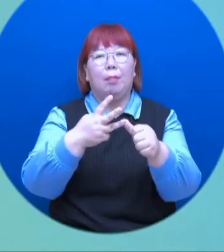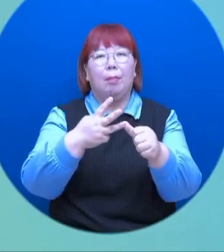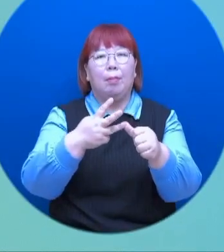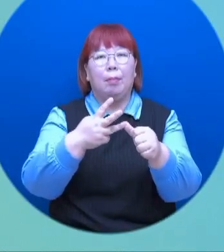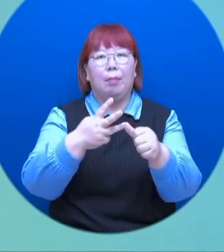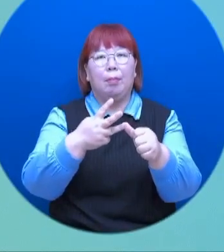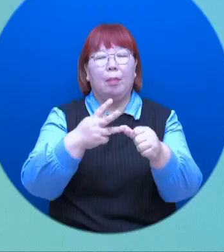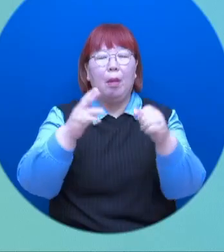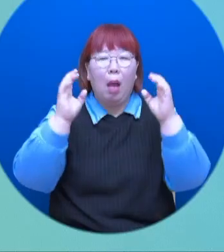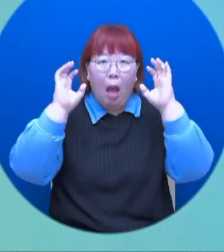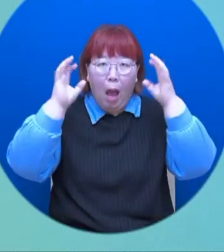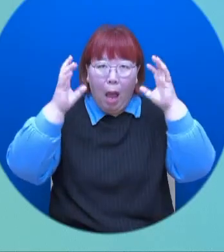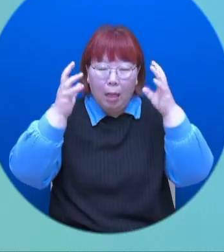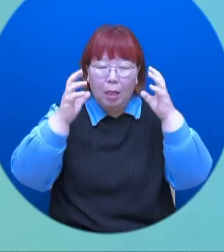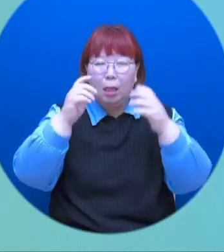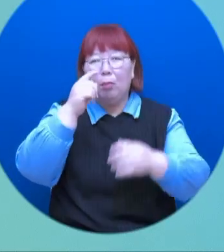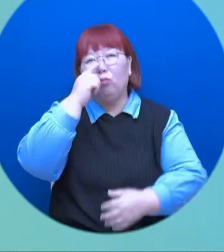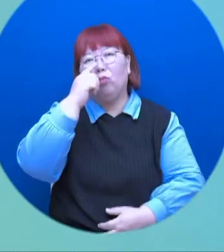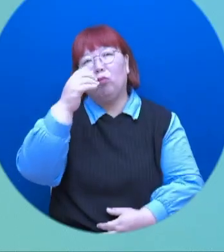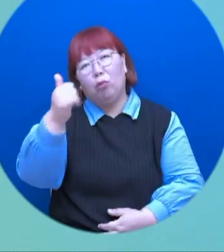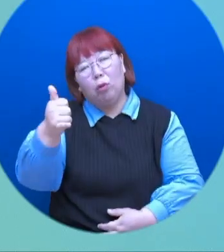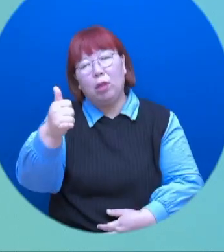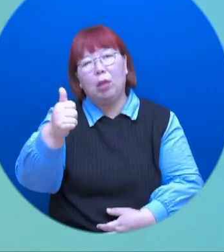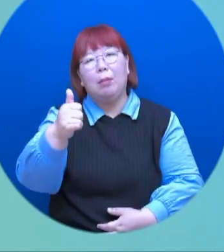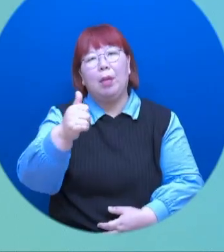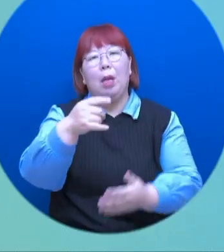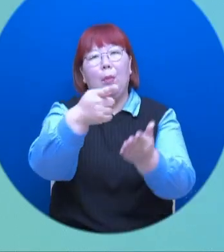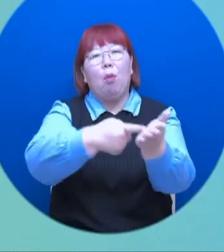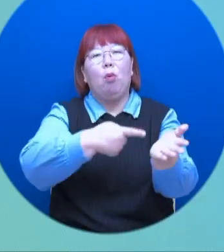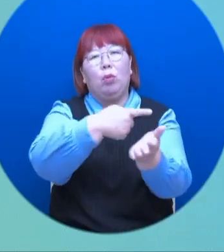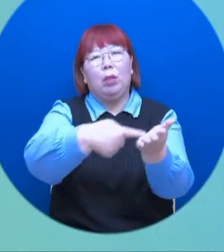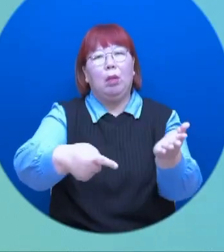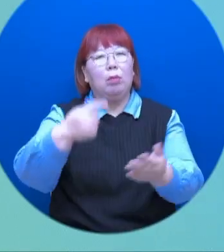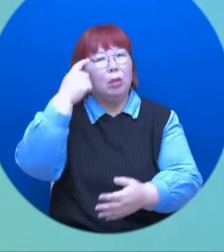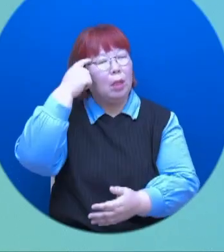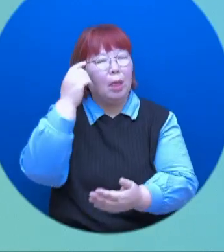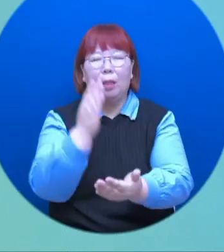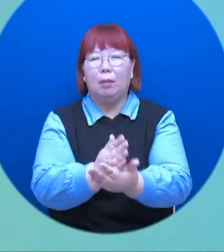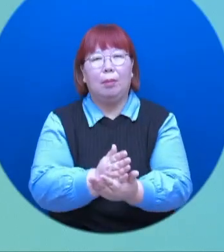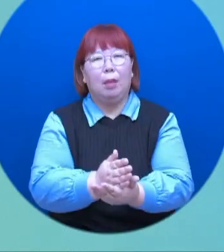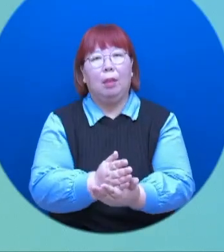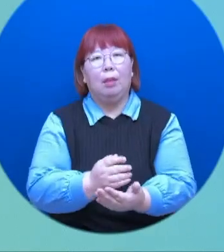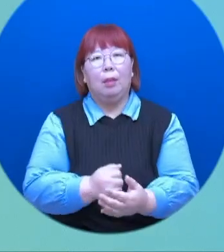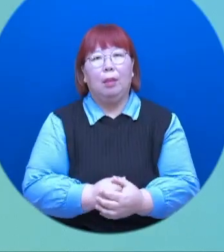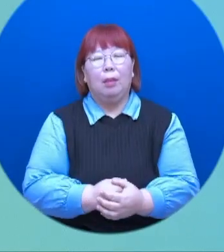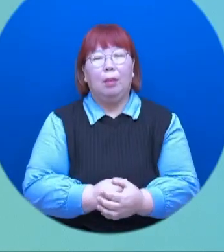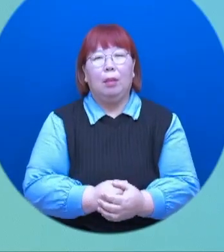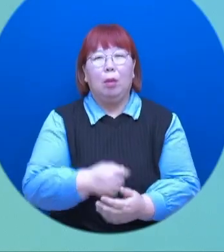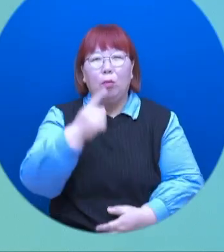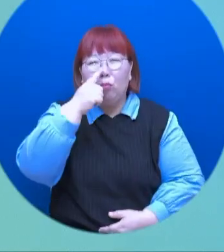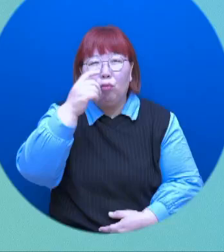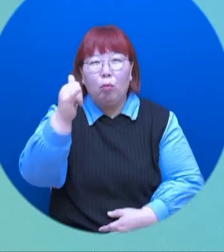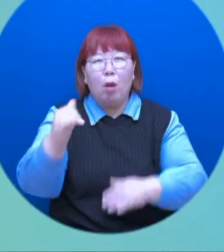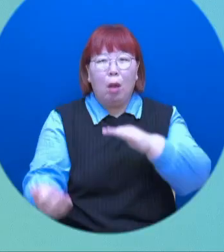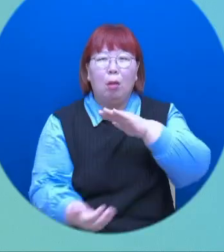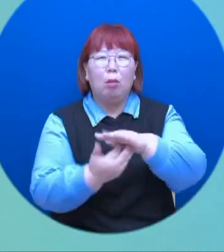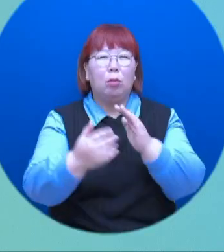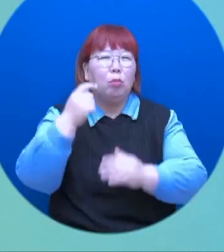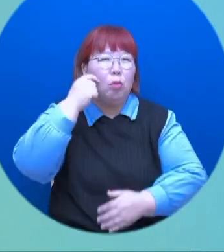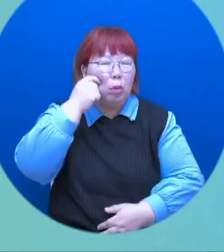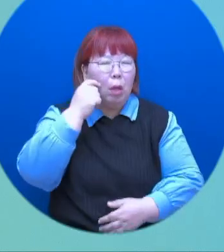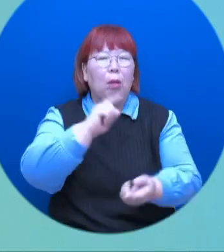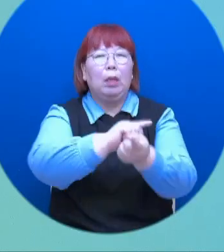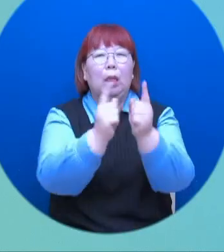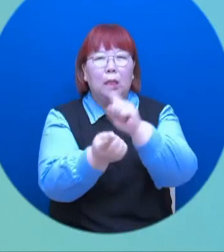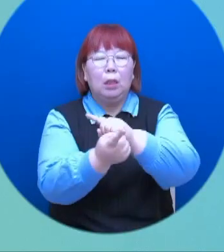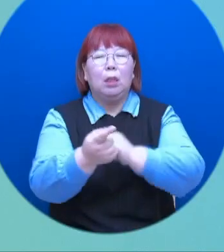아이들이 부모의 보상으로 여기지 마세요. 부모가 이루지 못한 걸 내 아들,